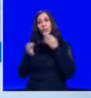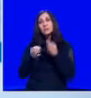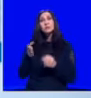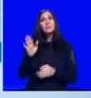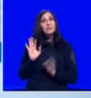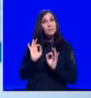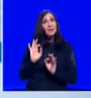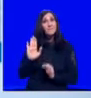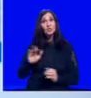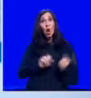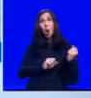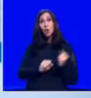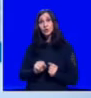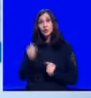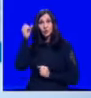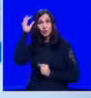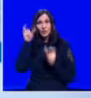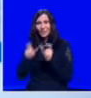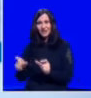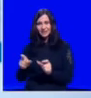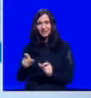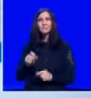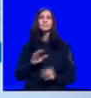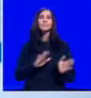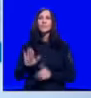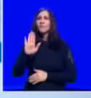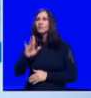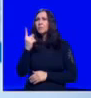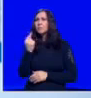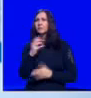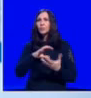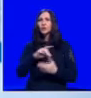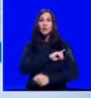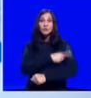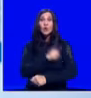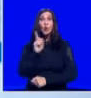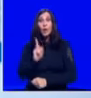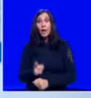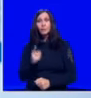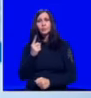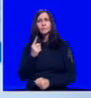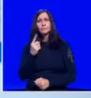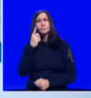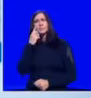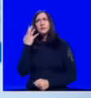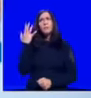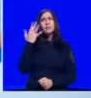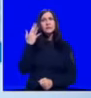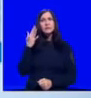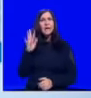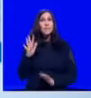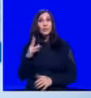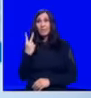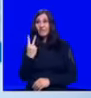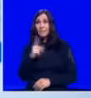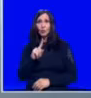вашите конституционалисти. Вие сте първата политическа сила, която си представи поне два майда,